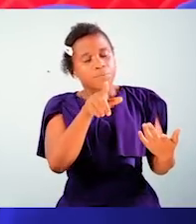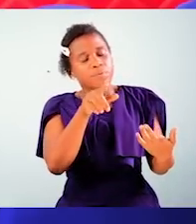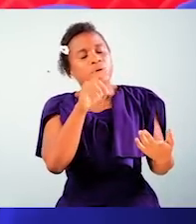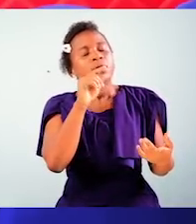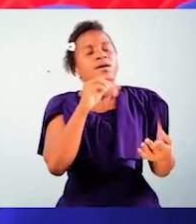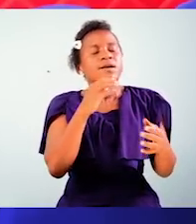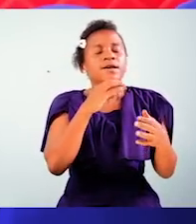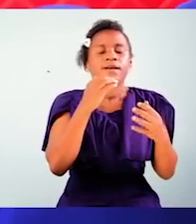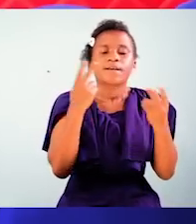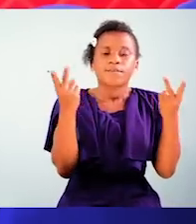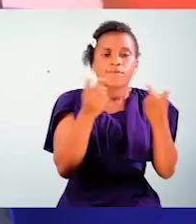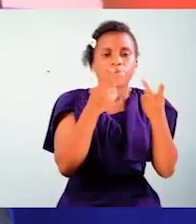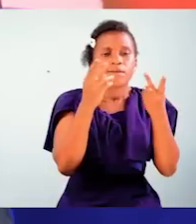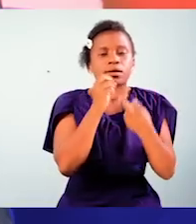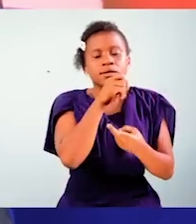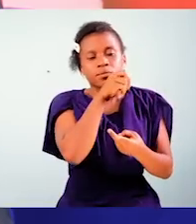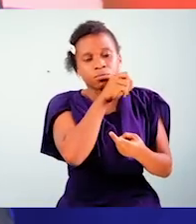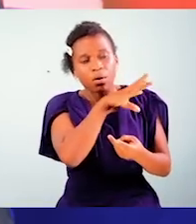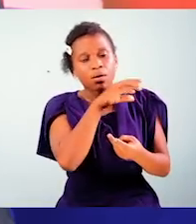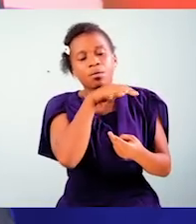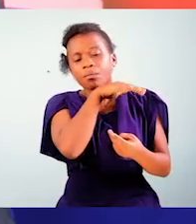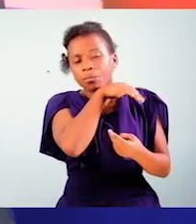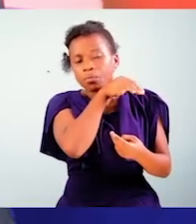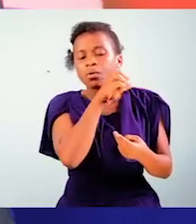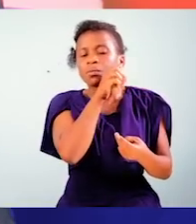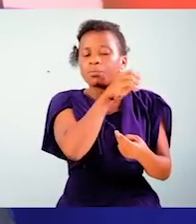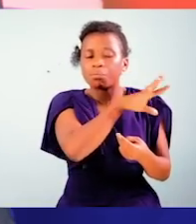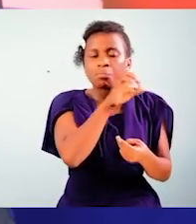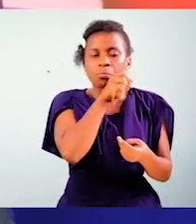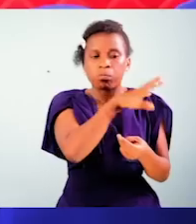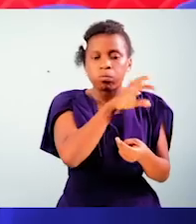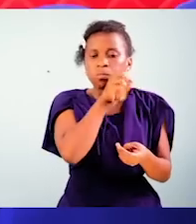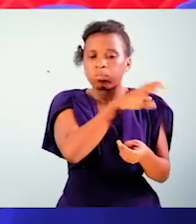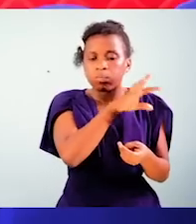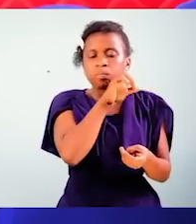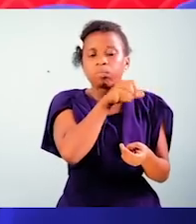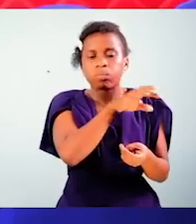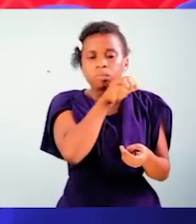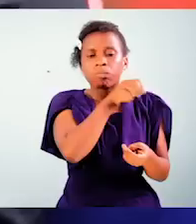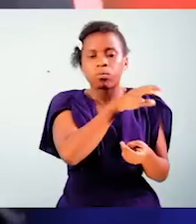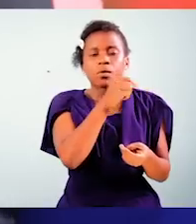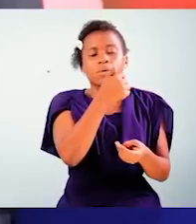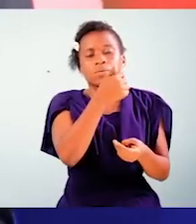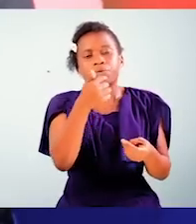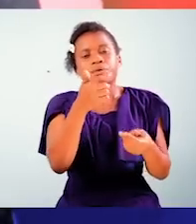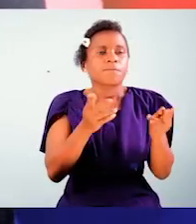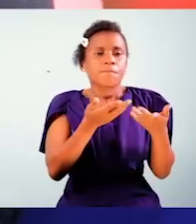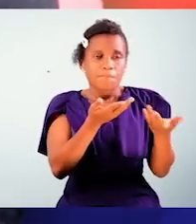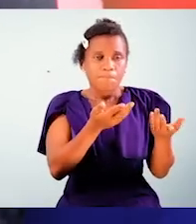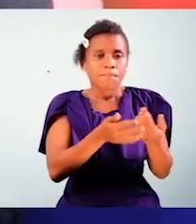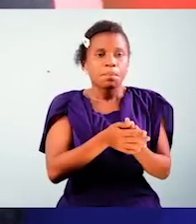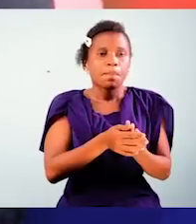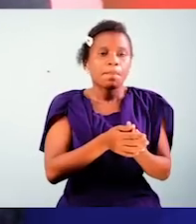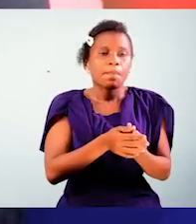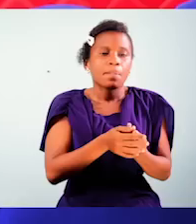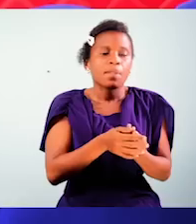meno, angati. Au nyoka. Au nyoka asiyekuwa na sumu ambao anacheza naye kwenye majukwaa.